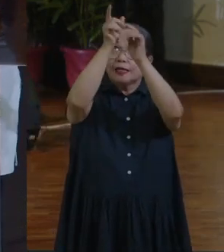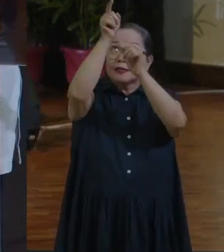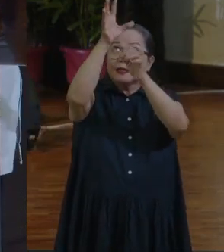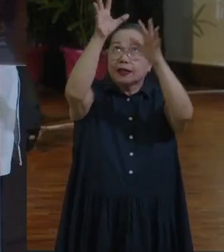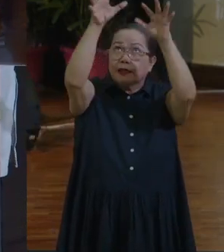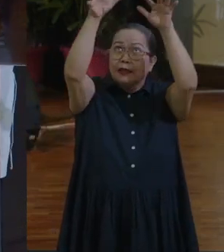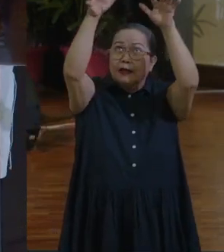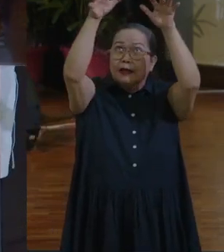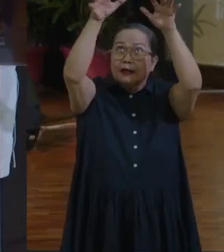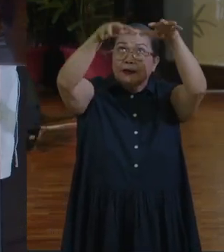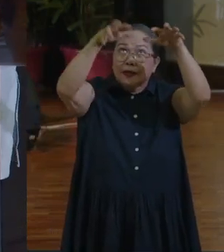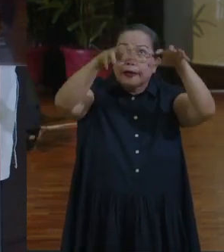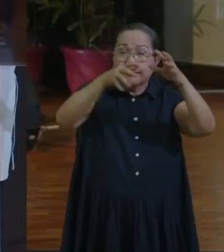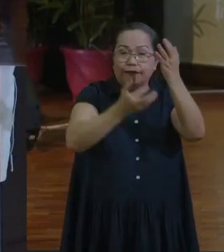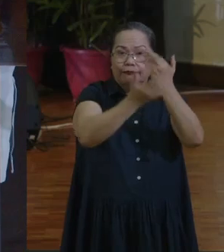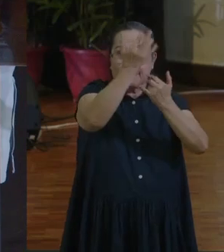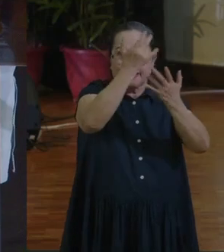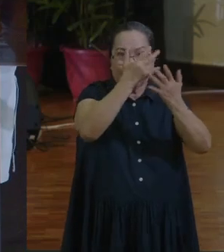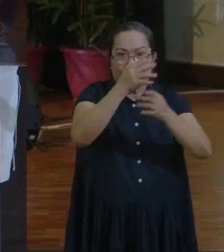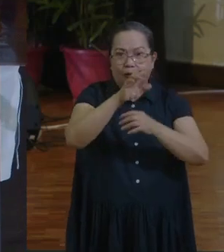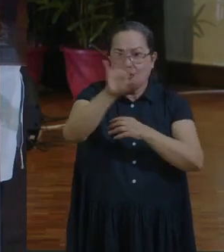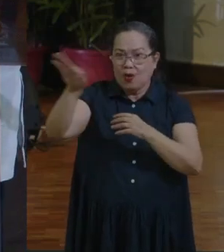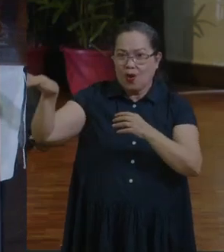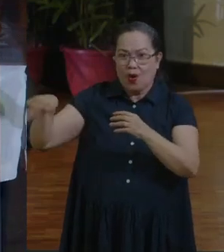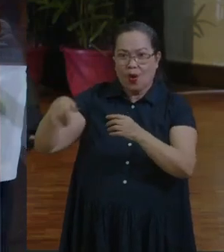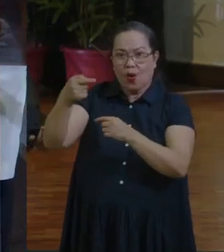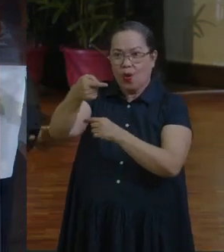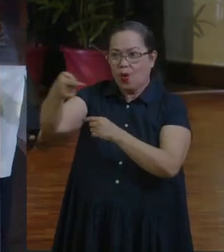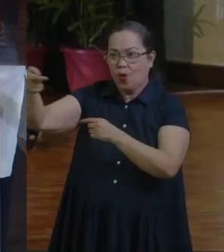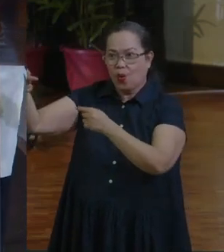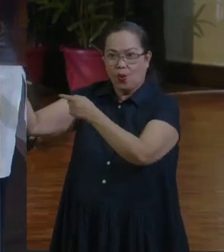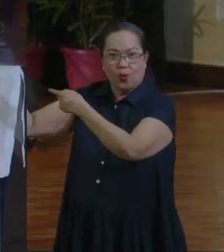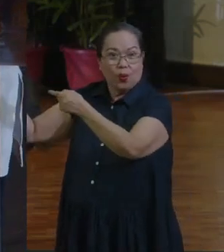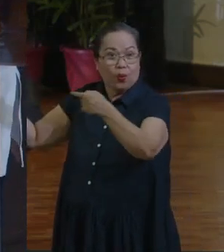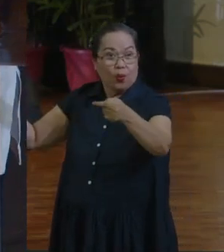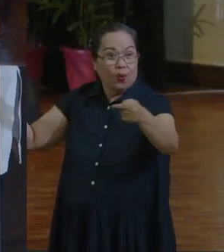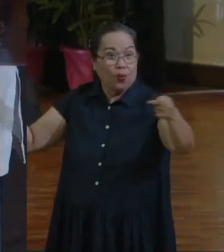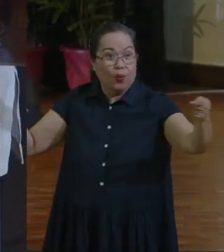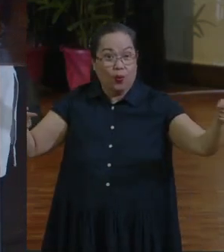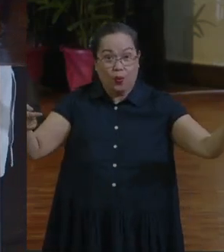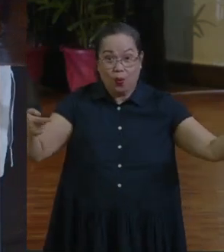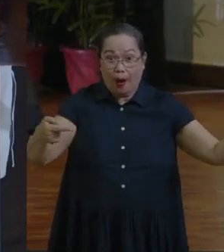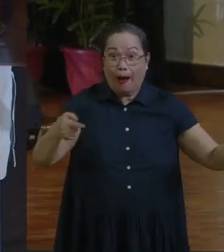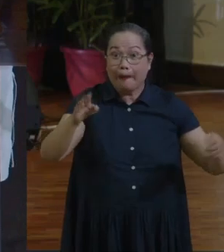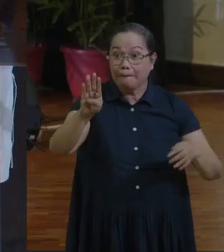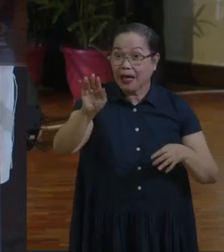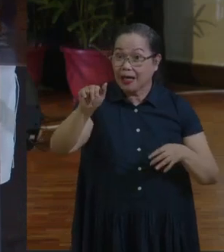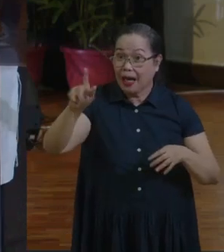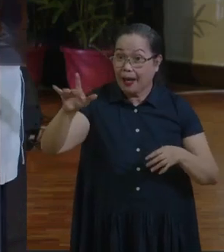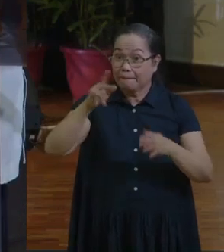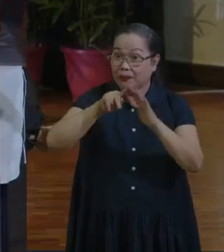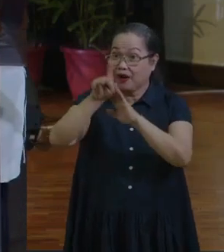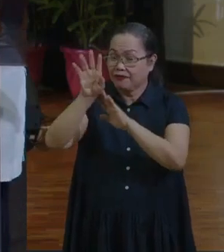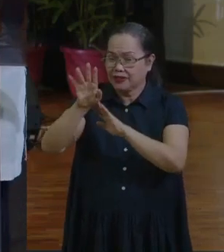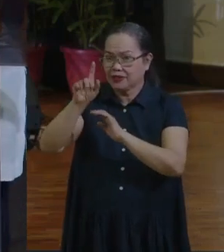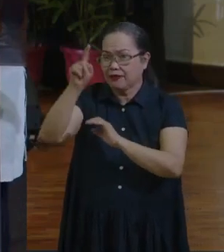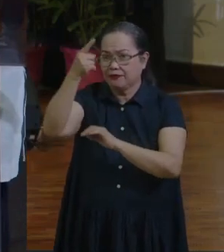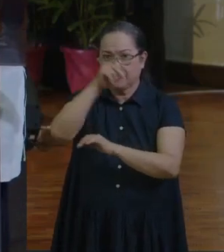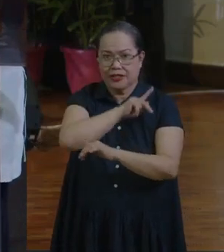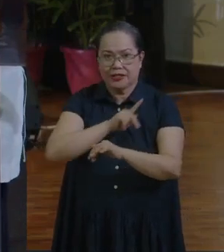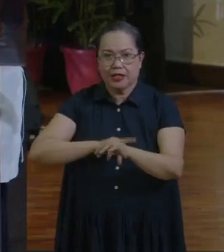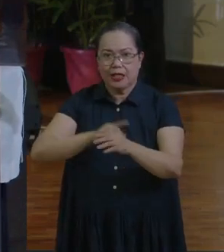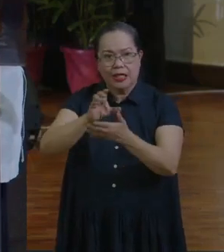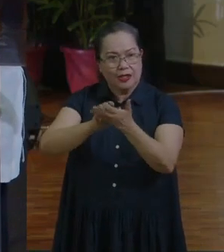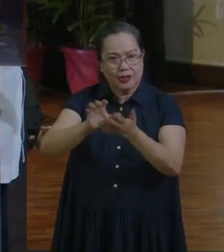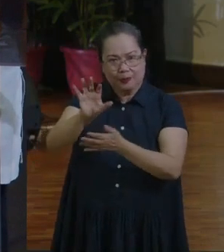400 of the prophets ay natalo niya. Ano nangyari dun sa next chapter nung kwentong yon? 1 Kings